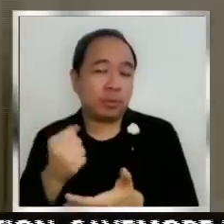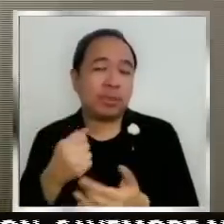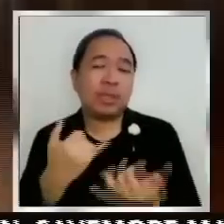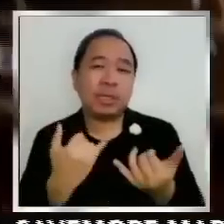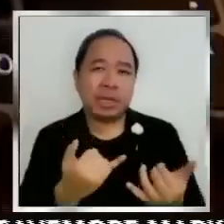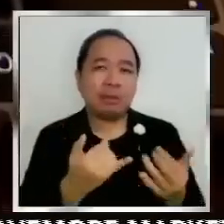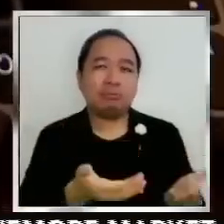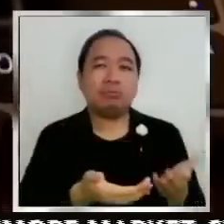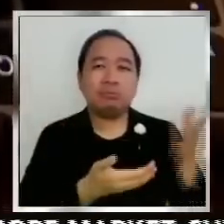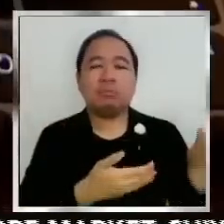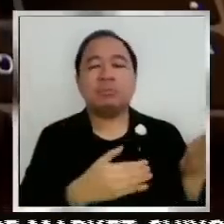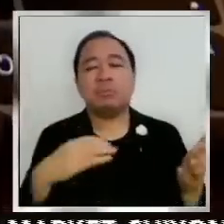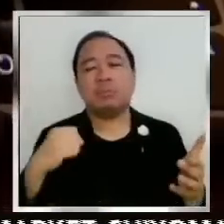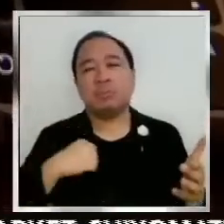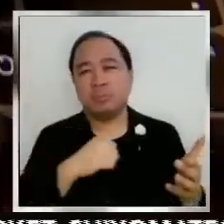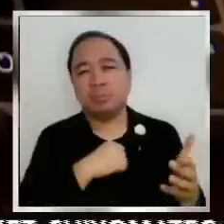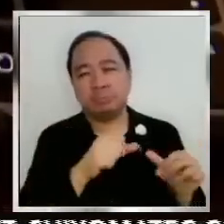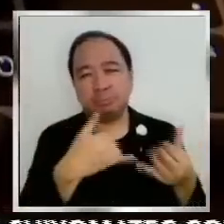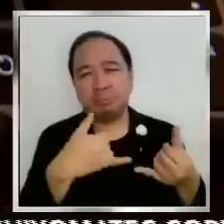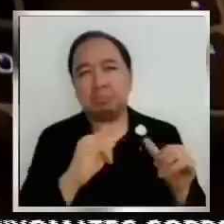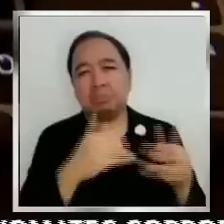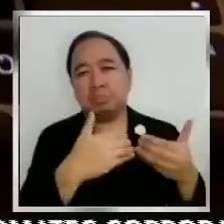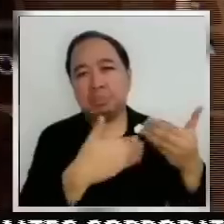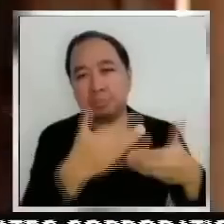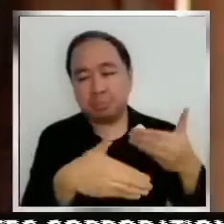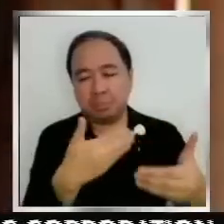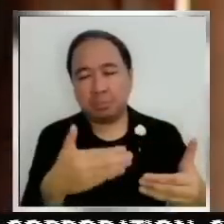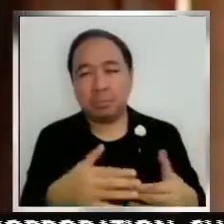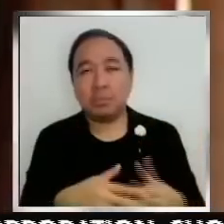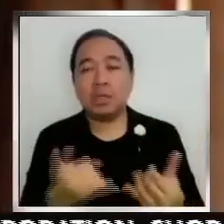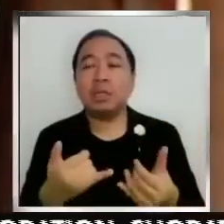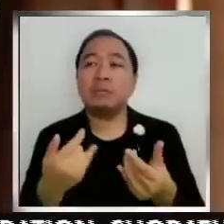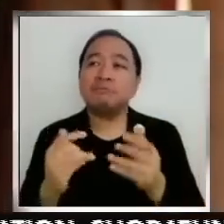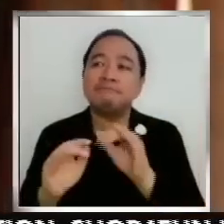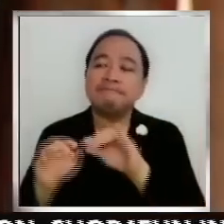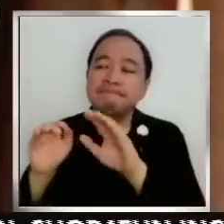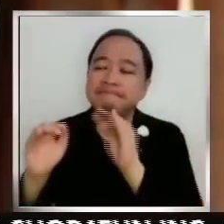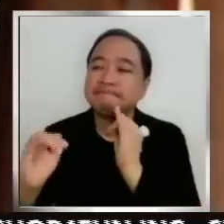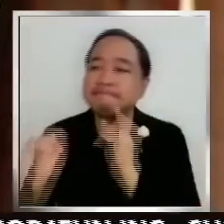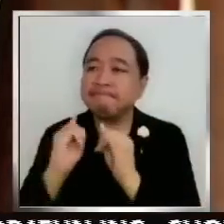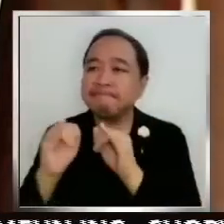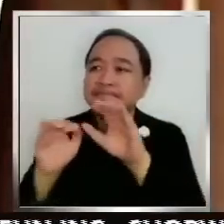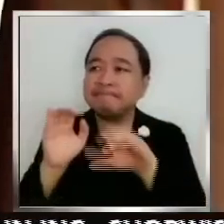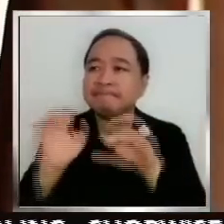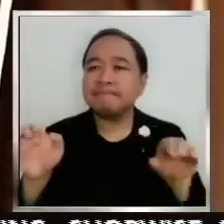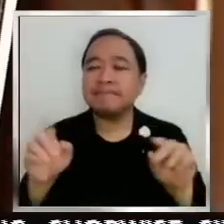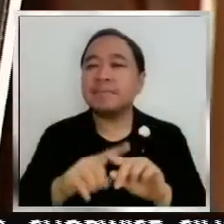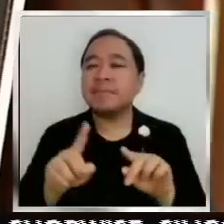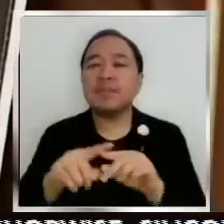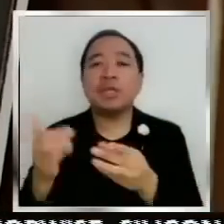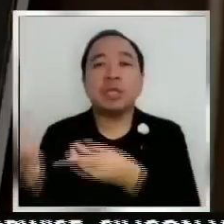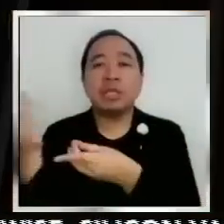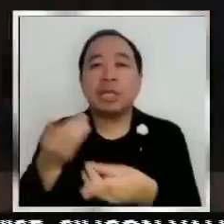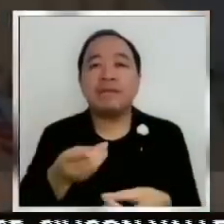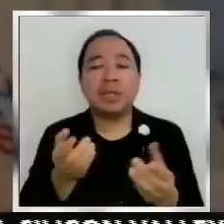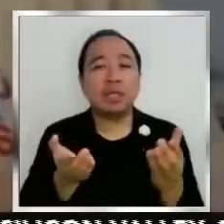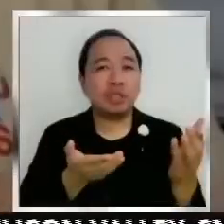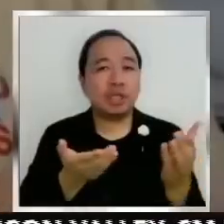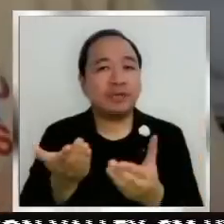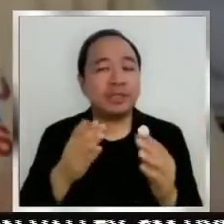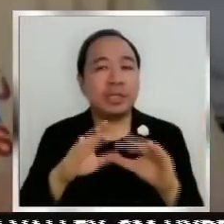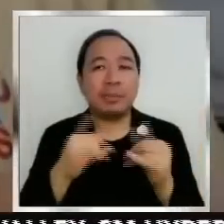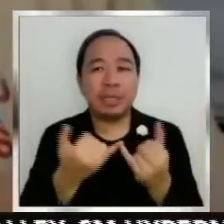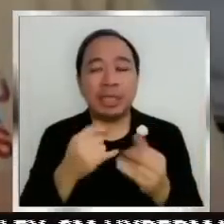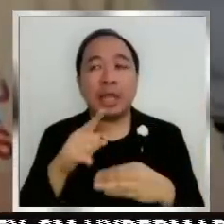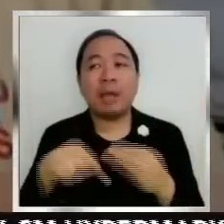Senado. Sinisika pa naming kunan ng reaksyon ng iba't ibang logistics o courier services sa panukala. Para